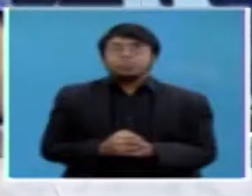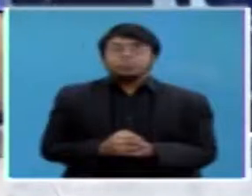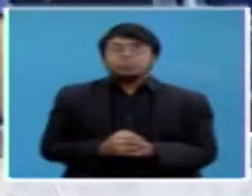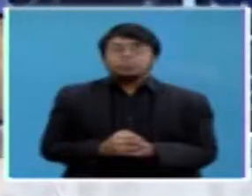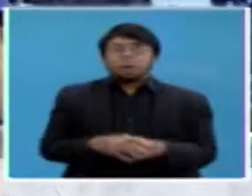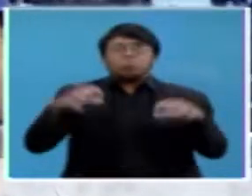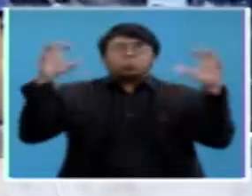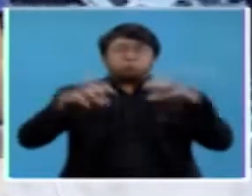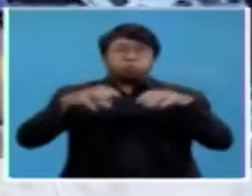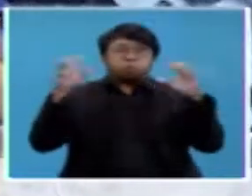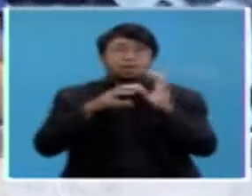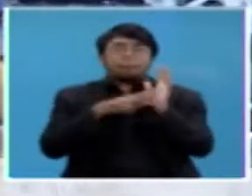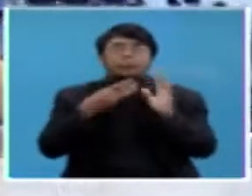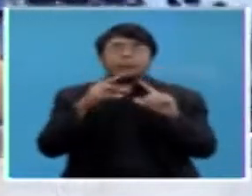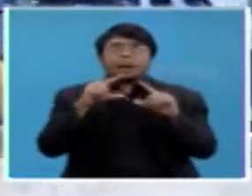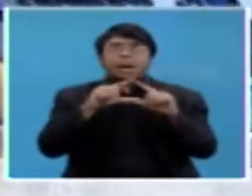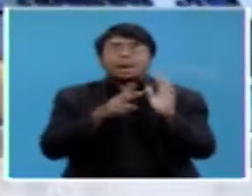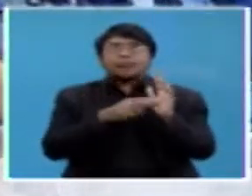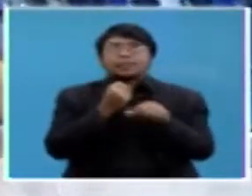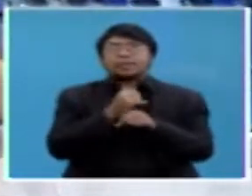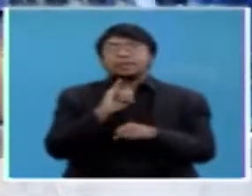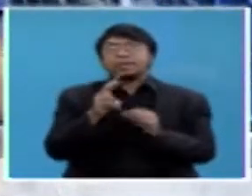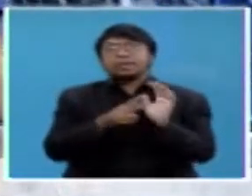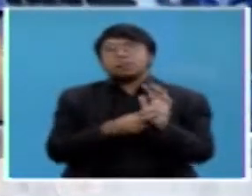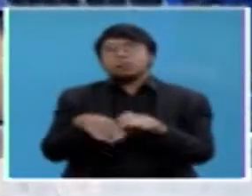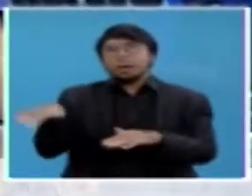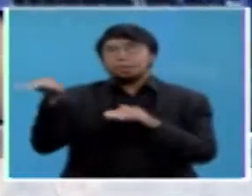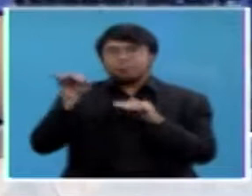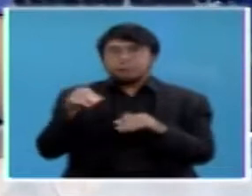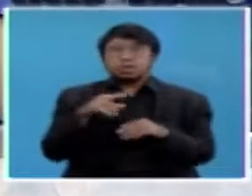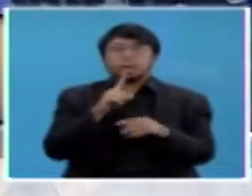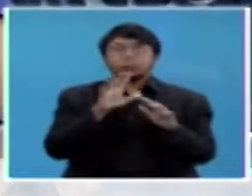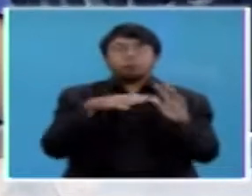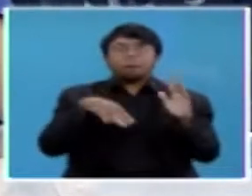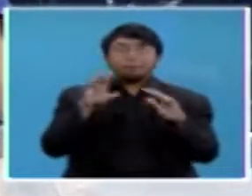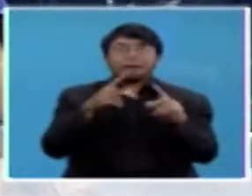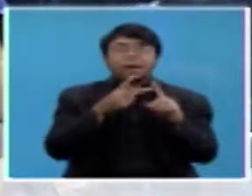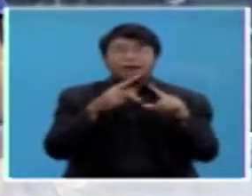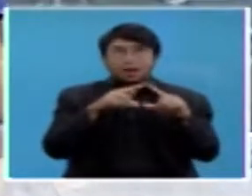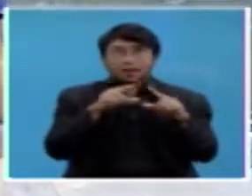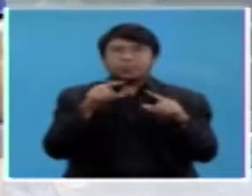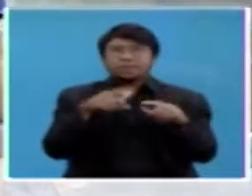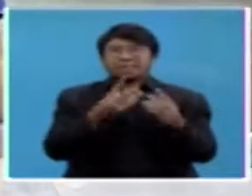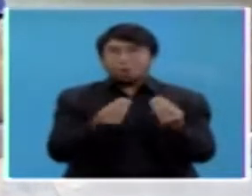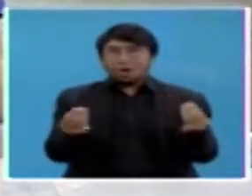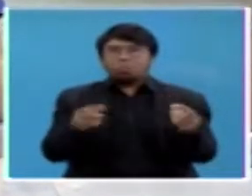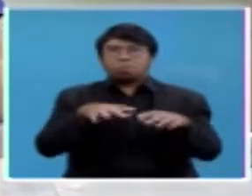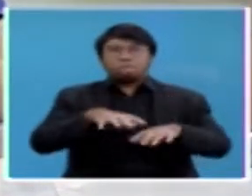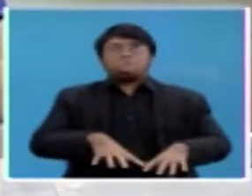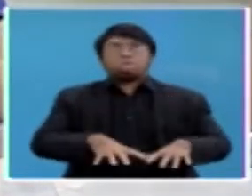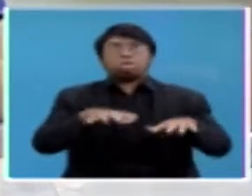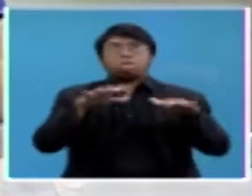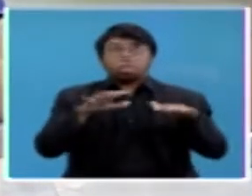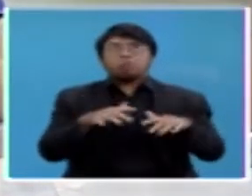Pemirsa, intensitas hujan yang cukup tinggi masih terjadi di Merangin, Jambi. Puluhan hektar sawah terendam banjir, para petani di Kabupaten Merangin